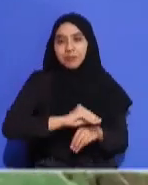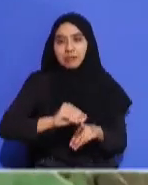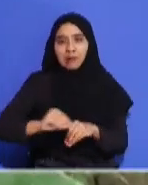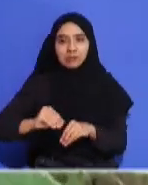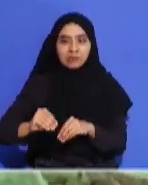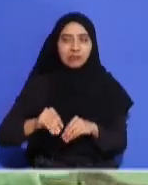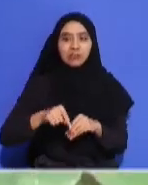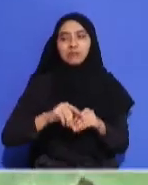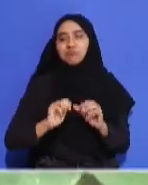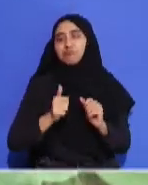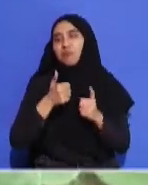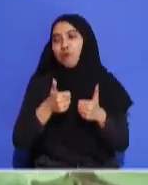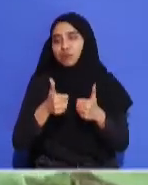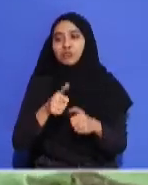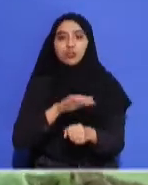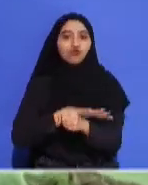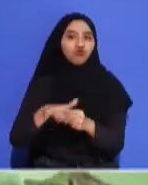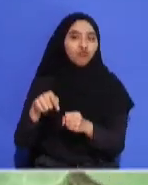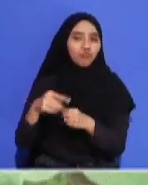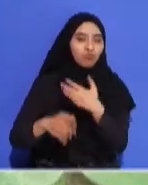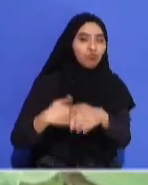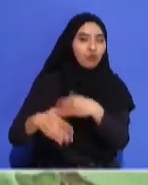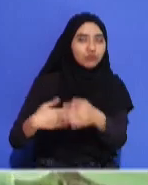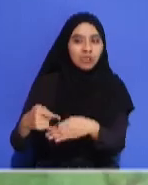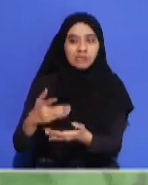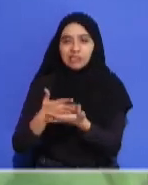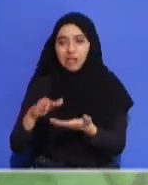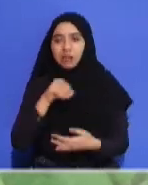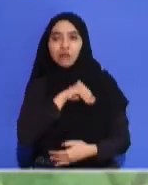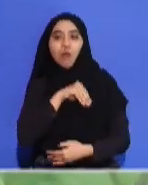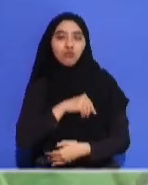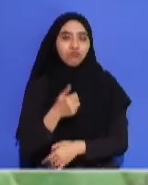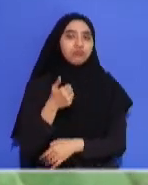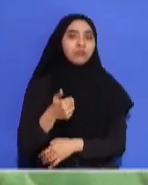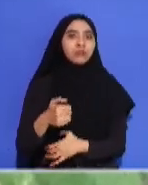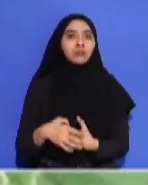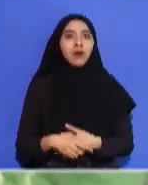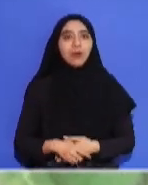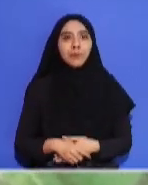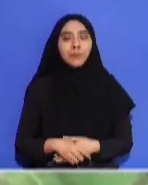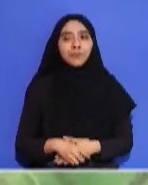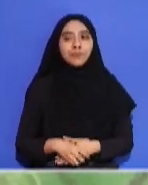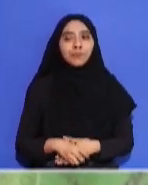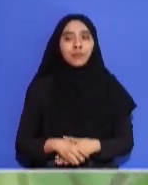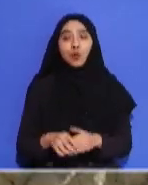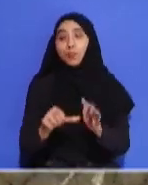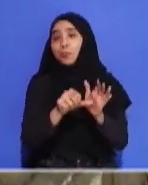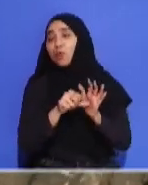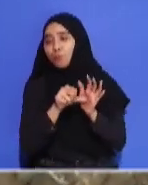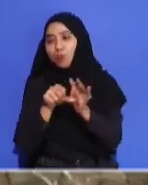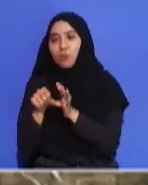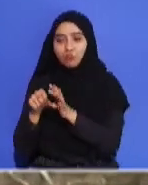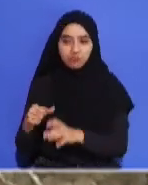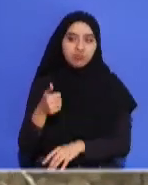saengga saged kangge nutup biaya produksi lan tasih wonten sisanipun. Kadang tani ngajab bebantan ingkang kawugan suka seserpan cara